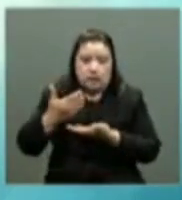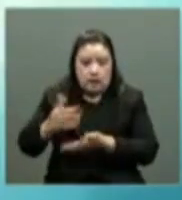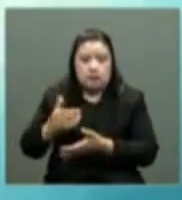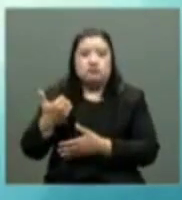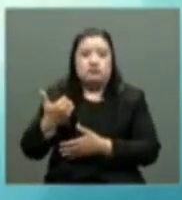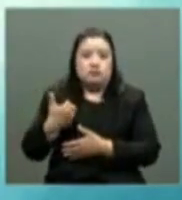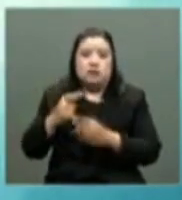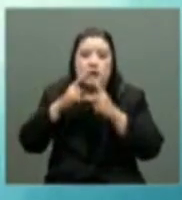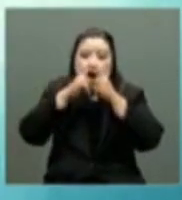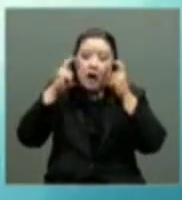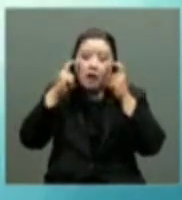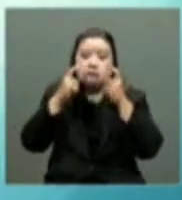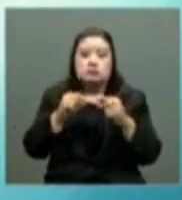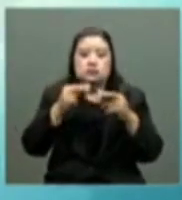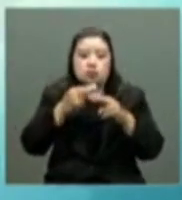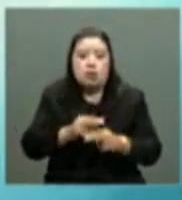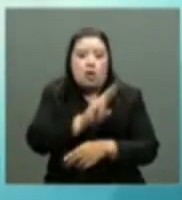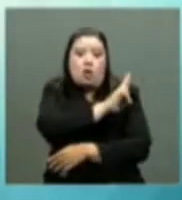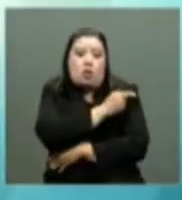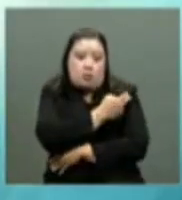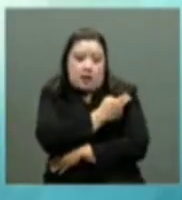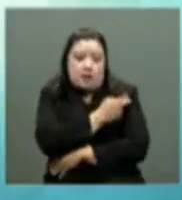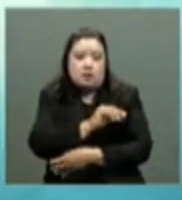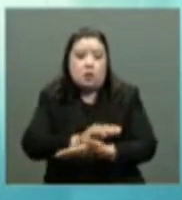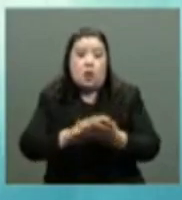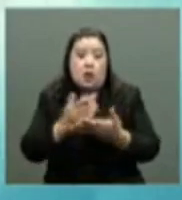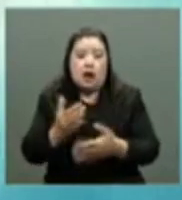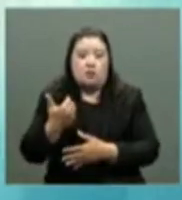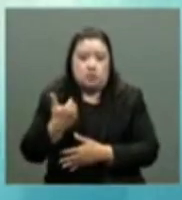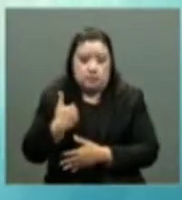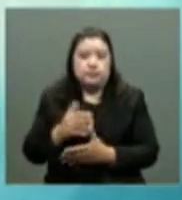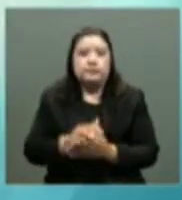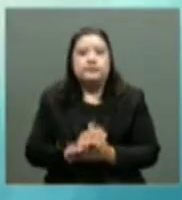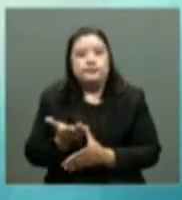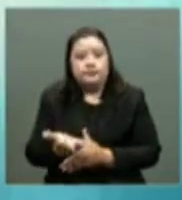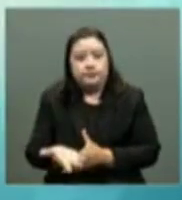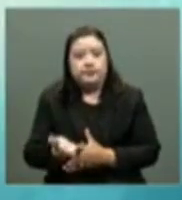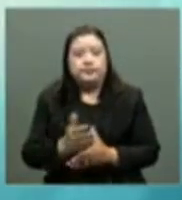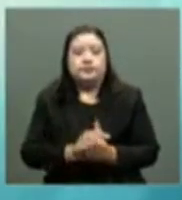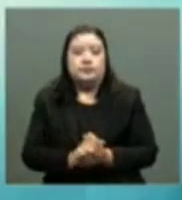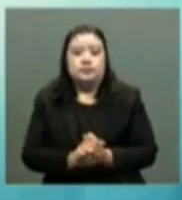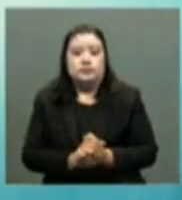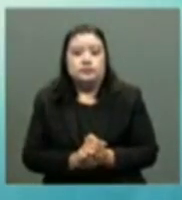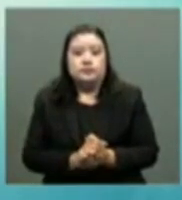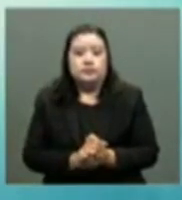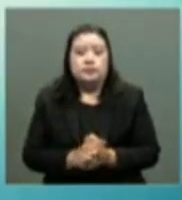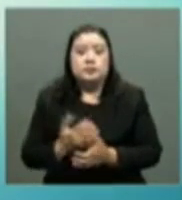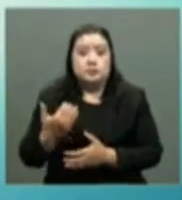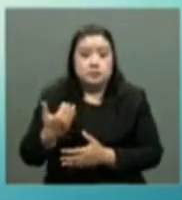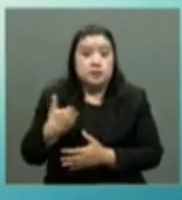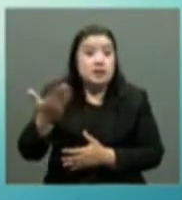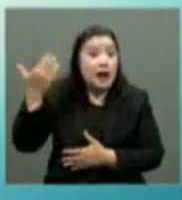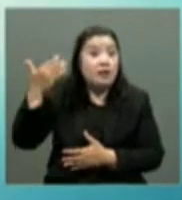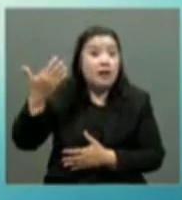อนามัยชนิดที่เป็นหน้ากากสำหรับทางการแพทย์นะครับซึ่งก็มีหลายกลุ่มทั้งหลายที่เราเคยบ